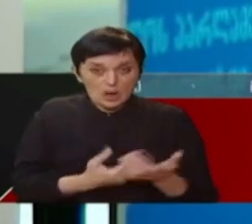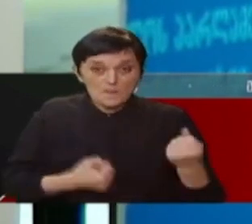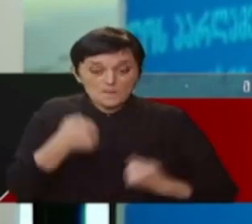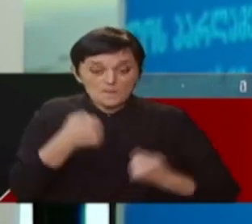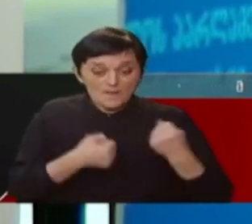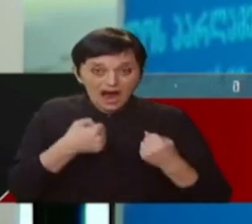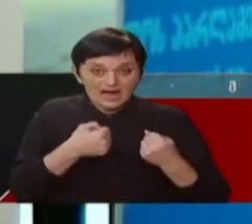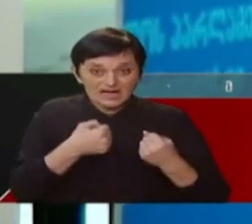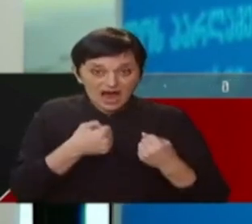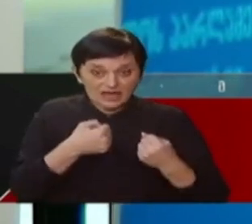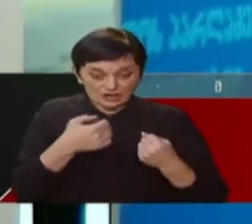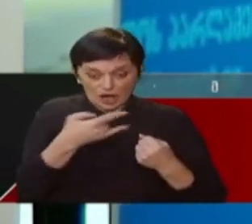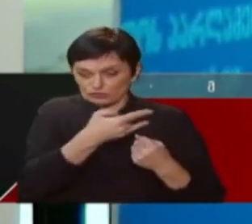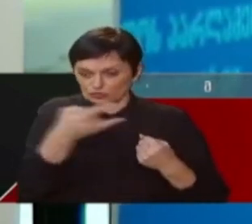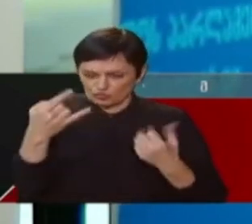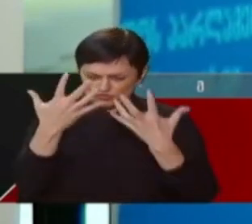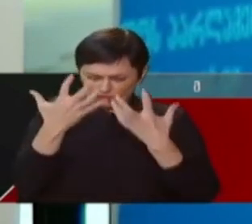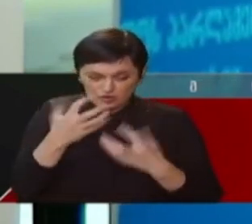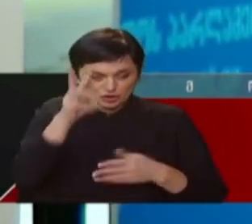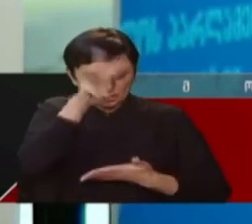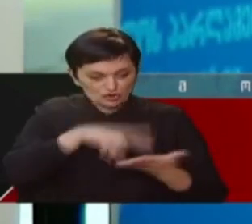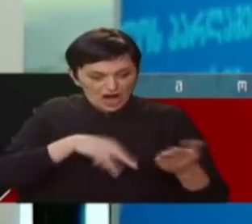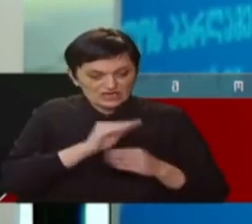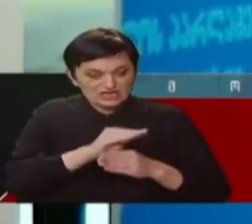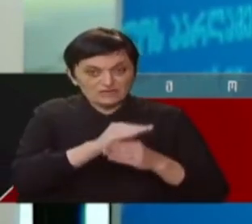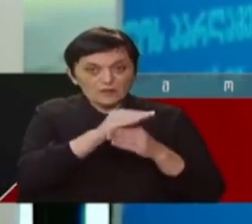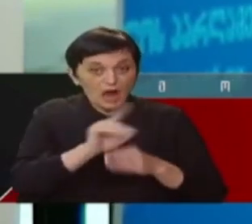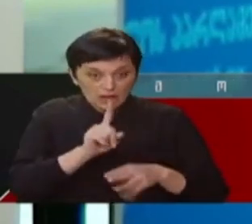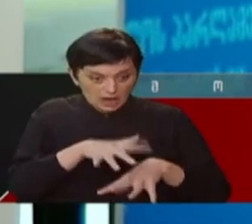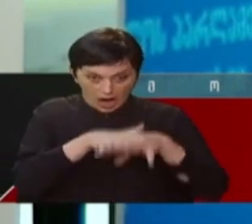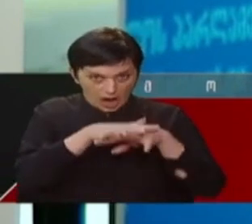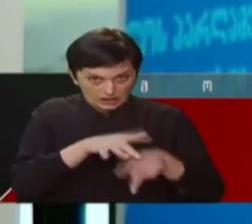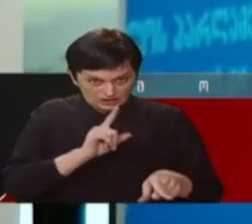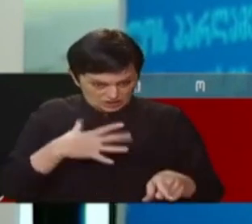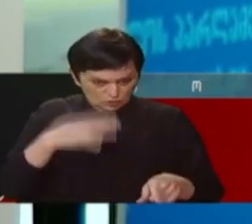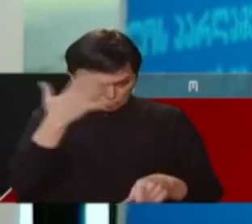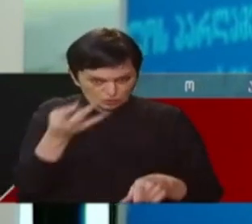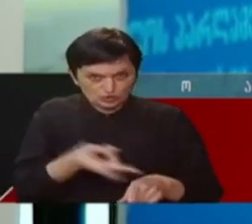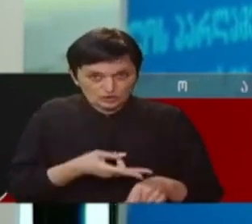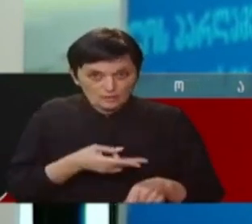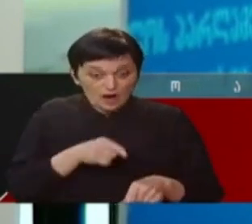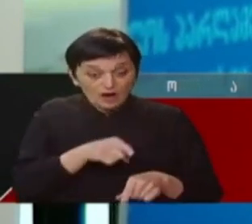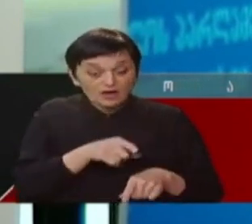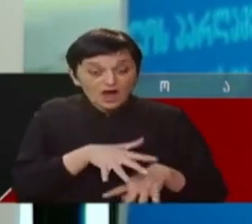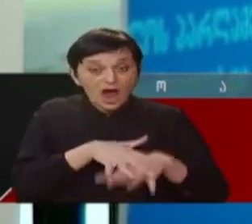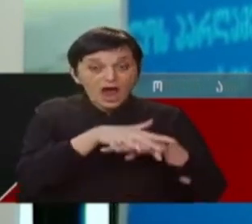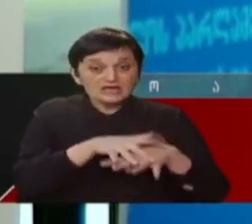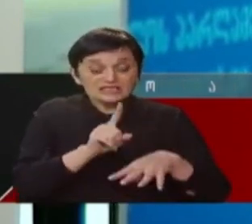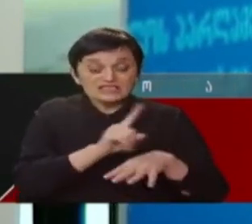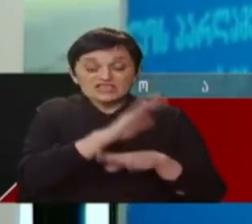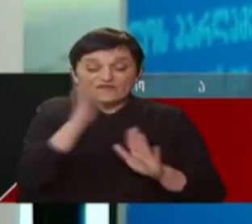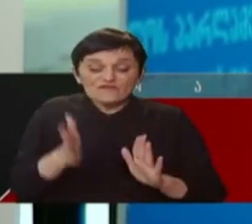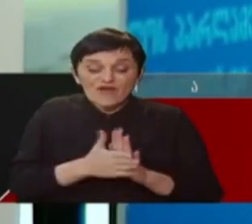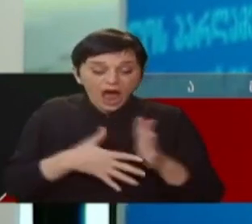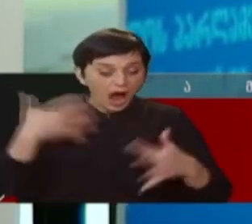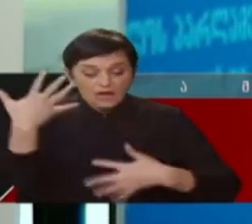შუშას რო გიბურავენ და ჯარიმებს რო გიზრდიან ფაქტობრივად ყველაფერზე, ამაზე რა აქციას არ მსახურებს ქართული ოცნება? მაგრამ ამაზე აქციას და არა ყველაფრისთან ერთად